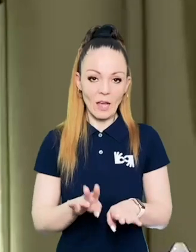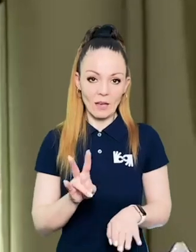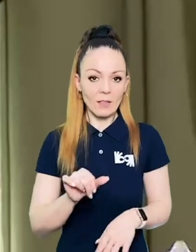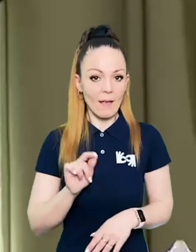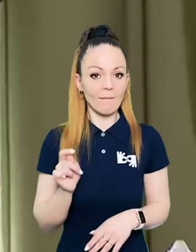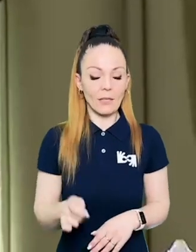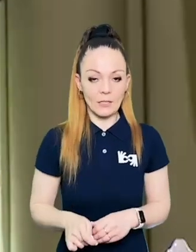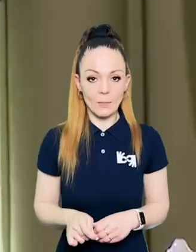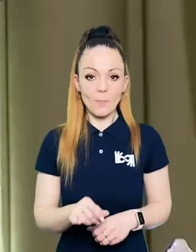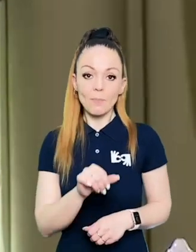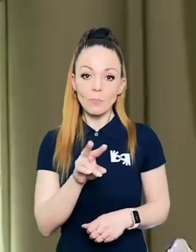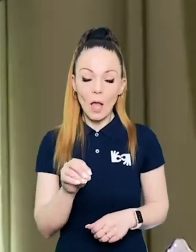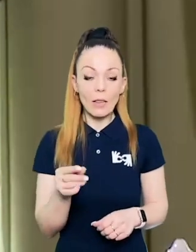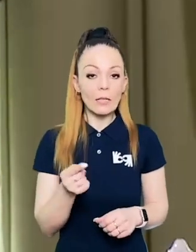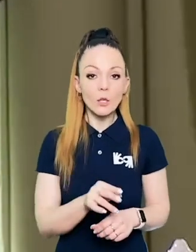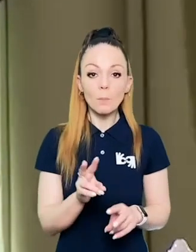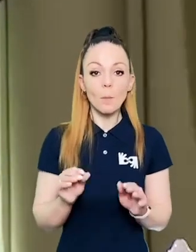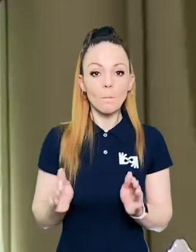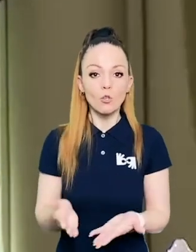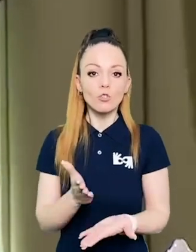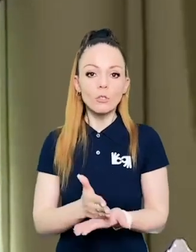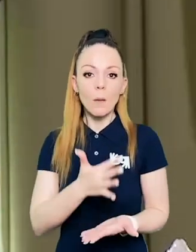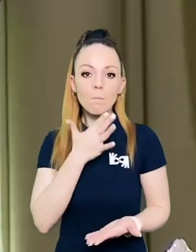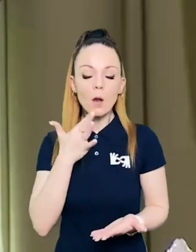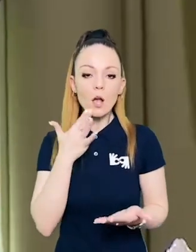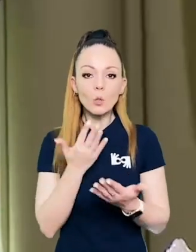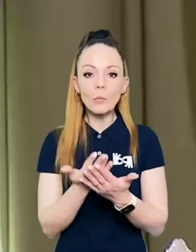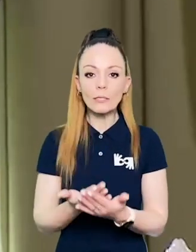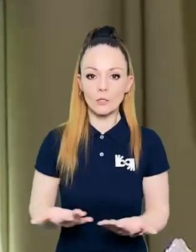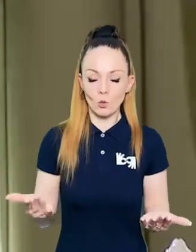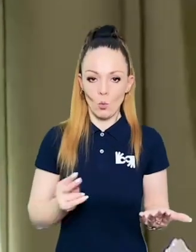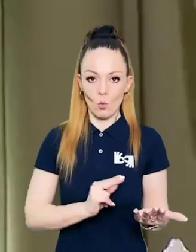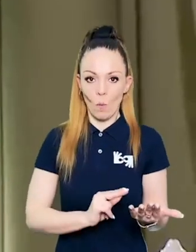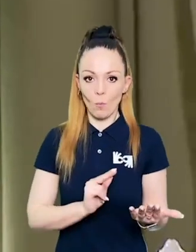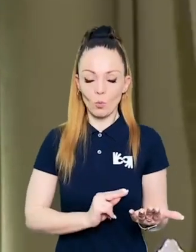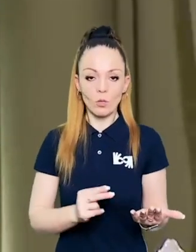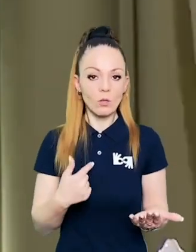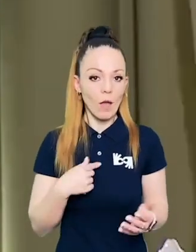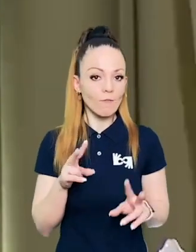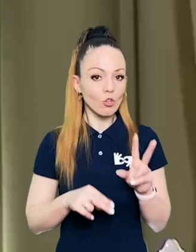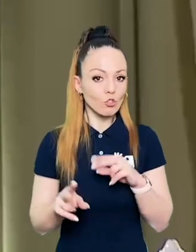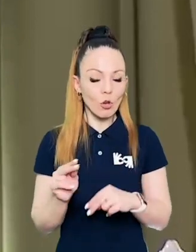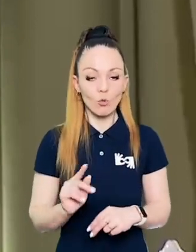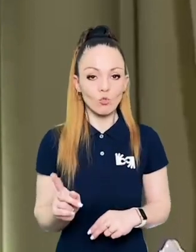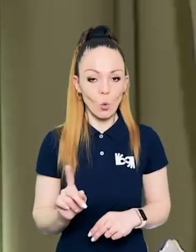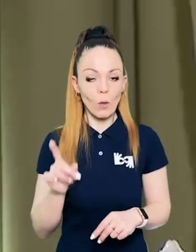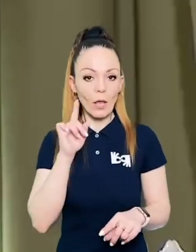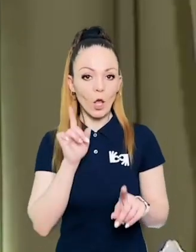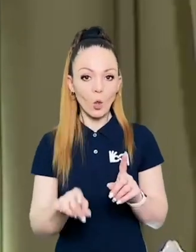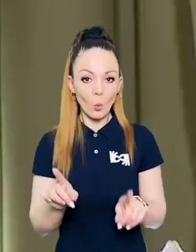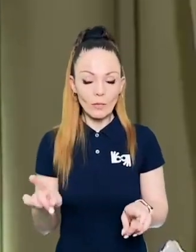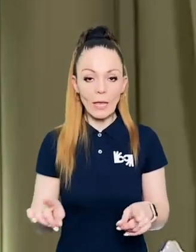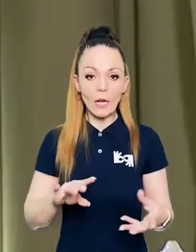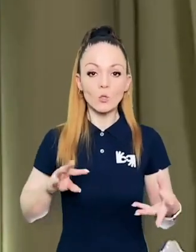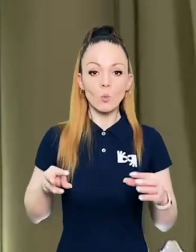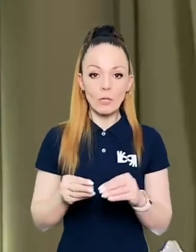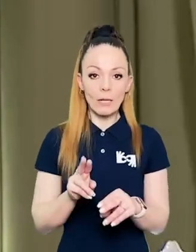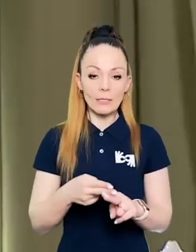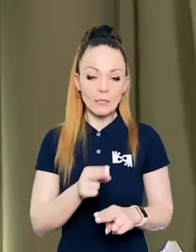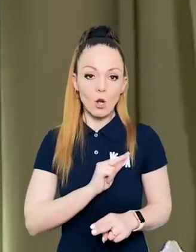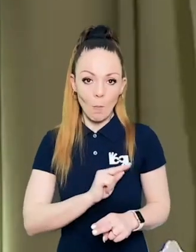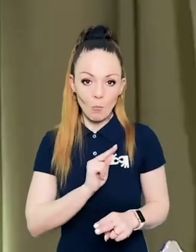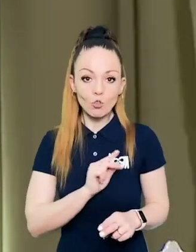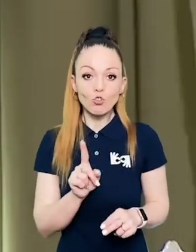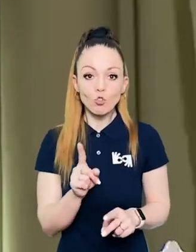Сьогодні так, на війні. Але, тим не менше, є багато різної роботи. І я вважаю, що іноді